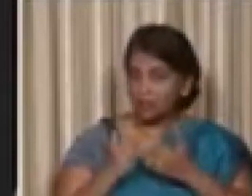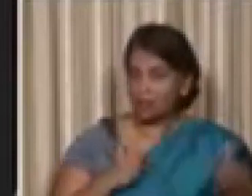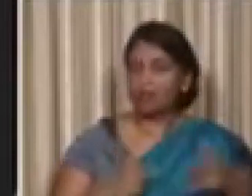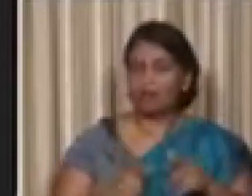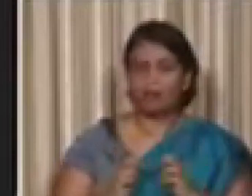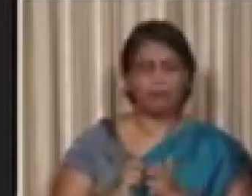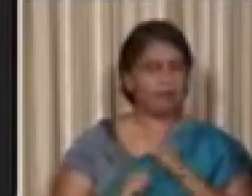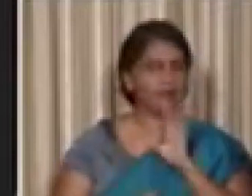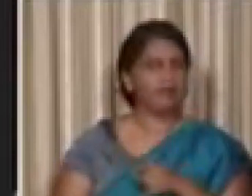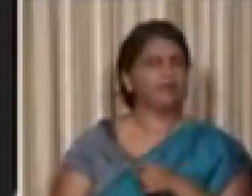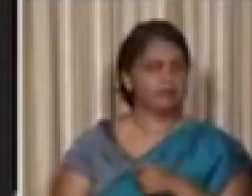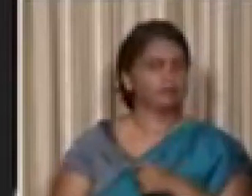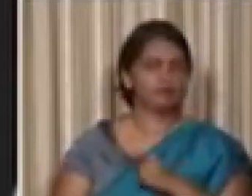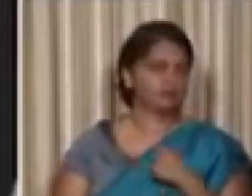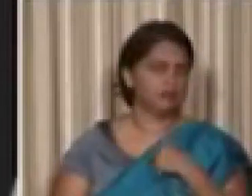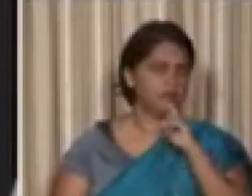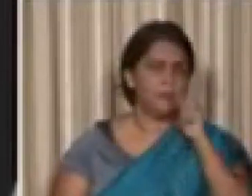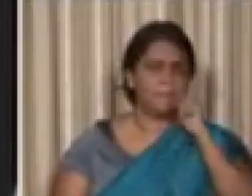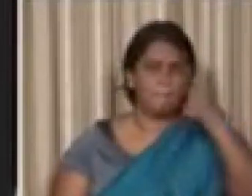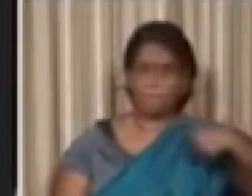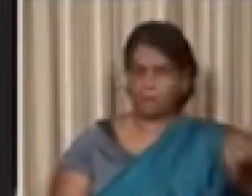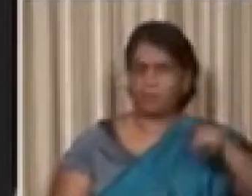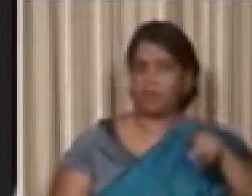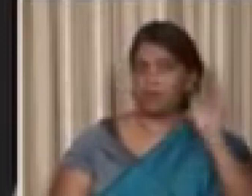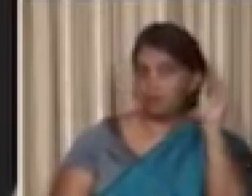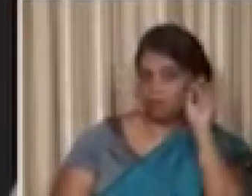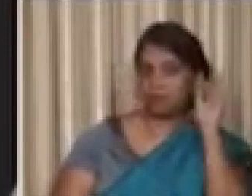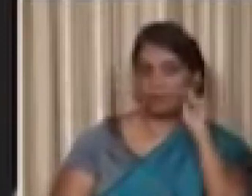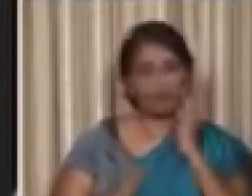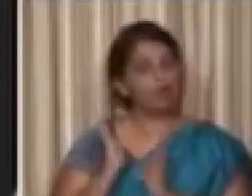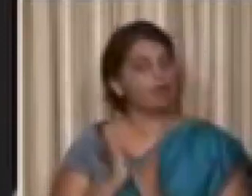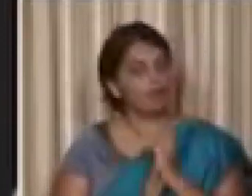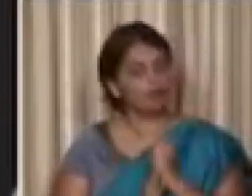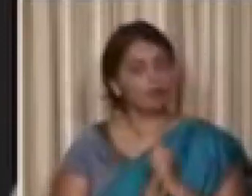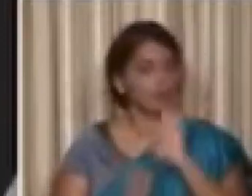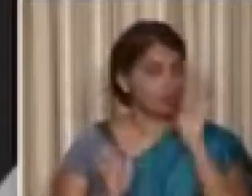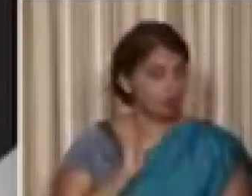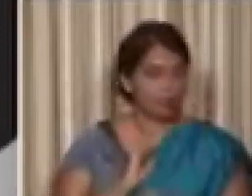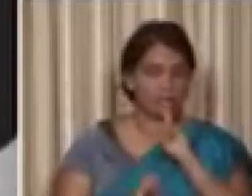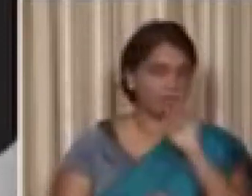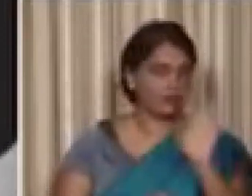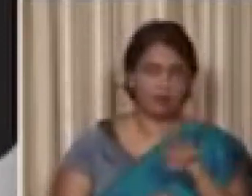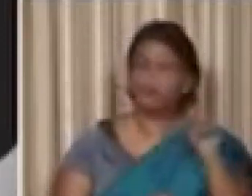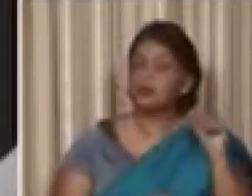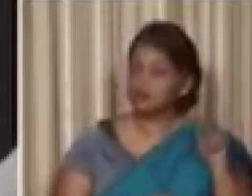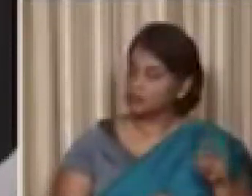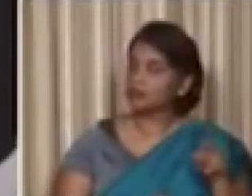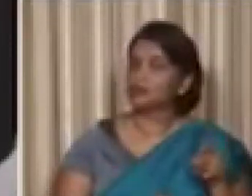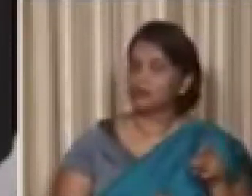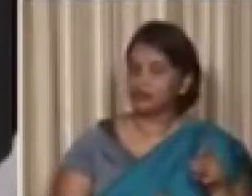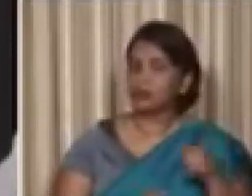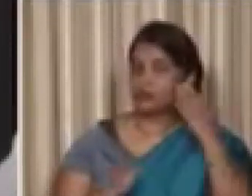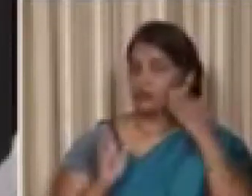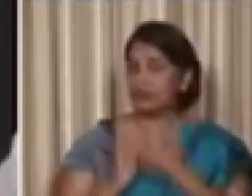Atune. Mankiane, King, me Janata, but me Danagani, me IT, Kapaduin, Nonegil, Habe,